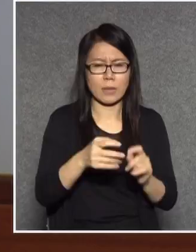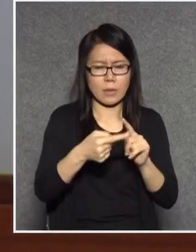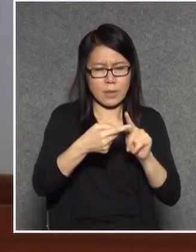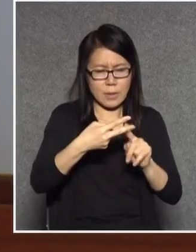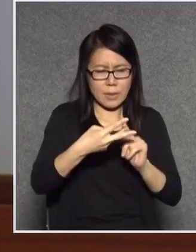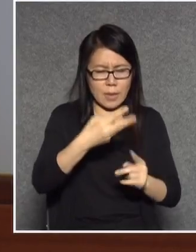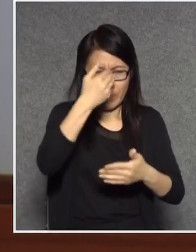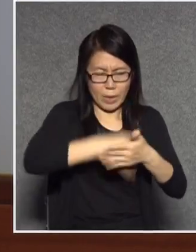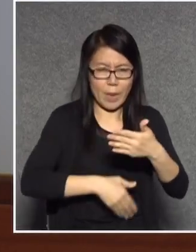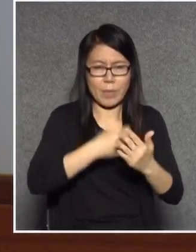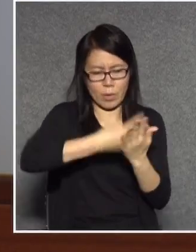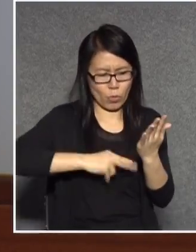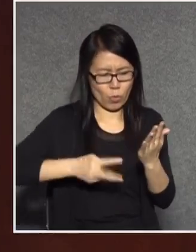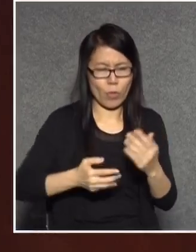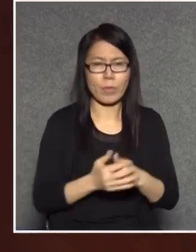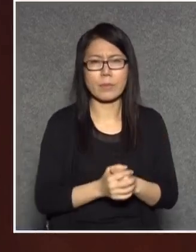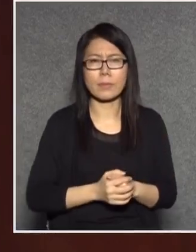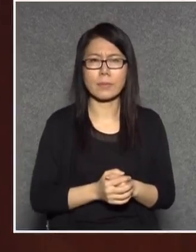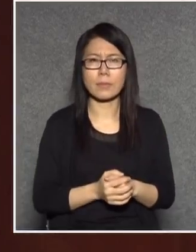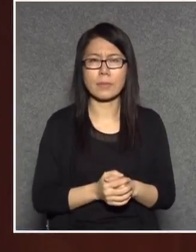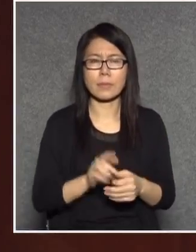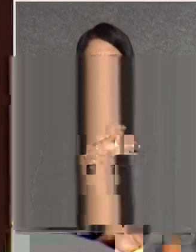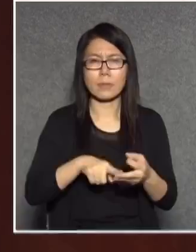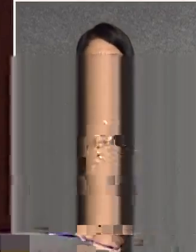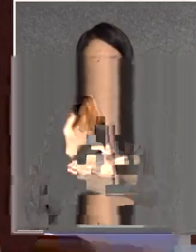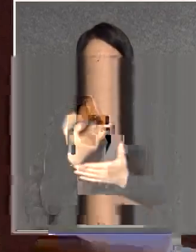開支的修正案。 鄭健波議員，